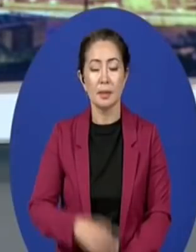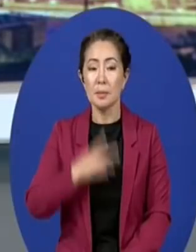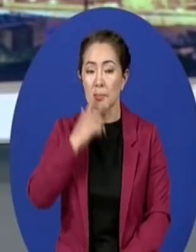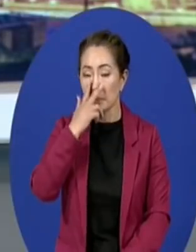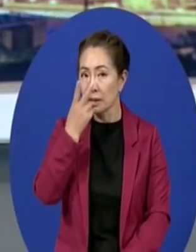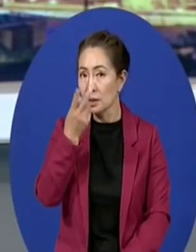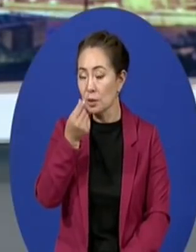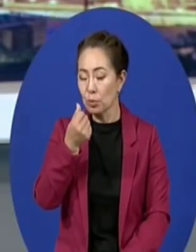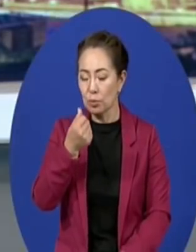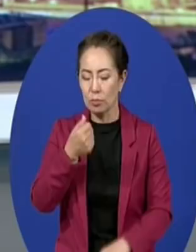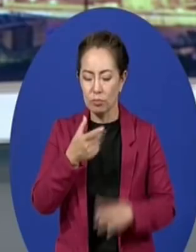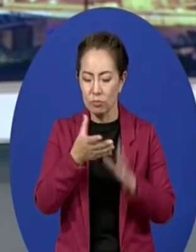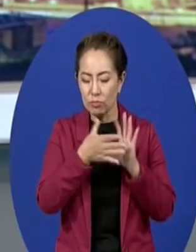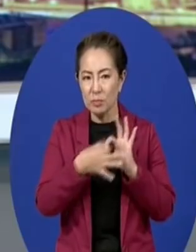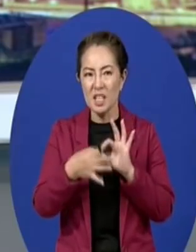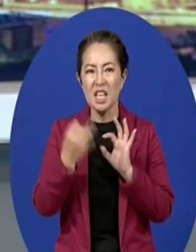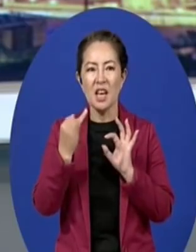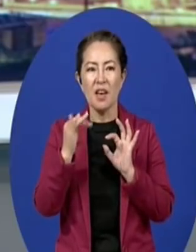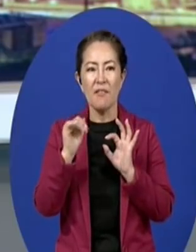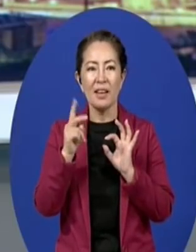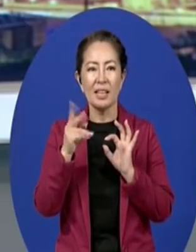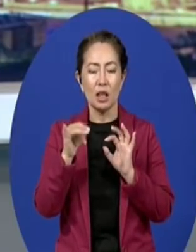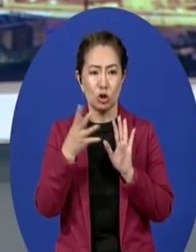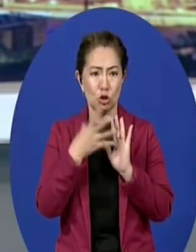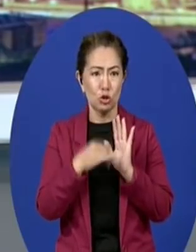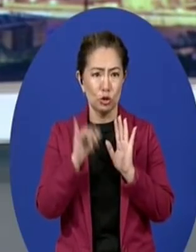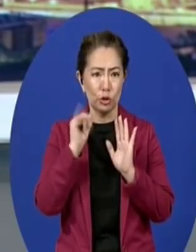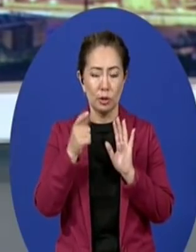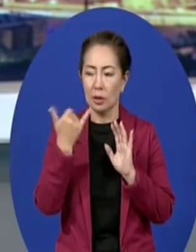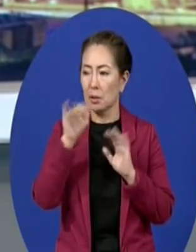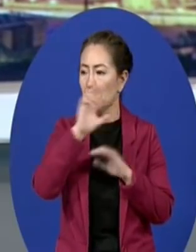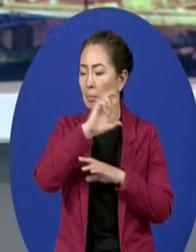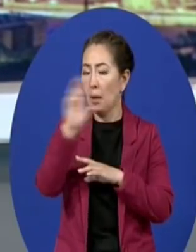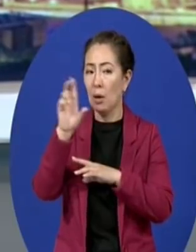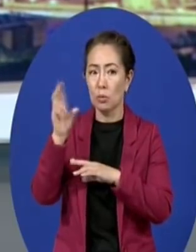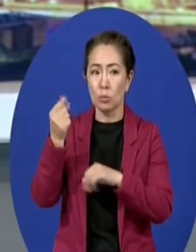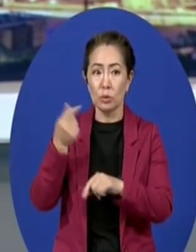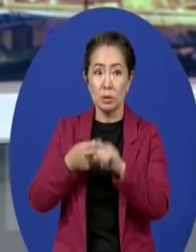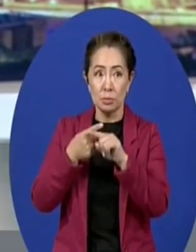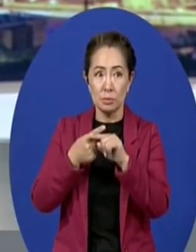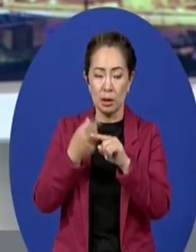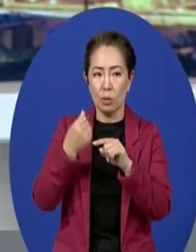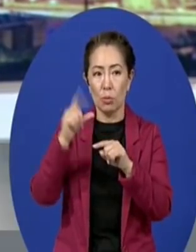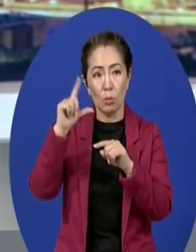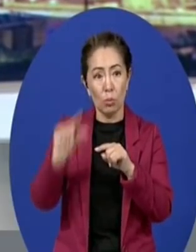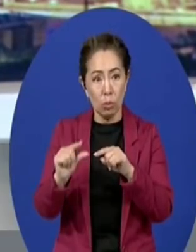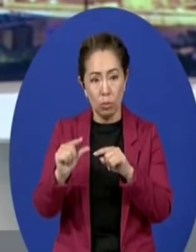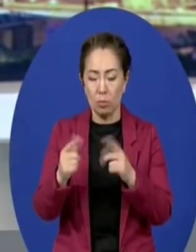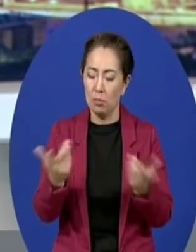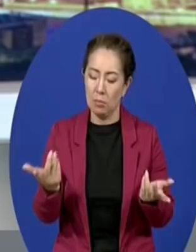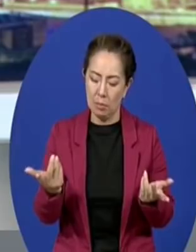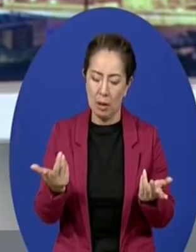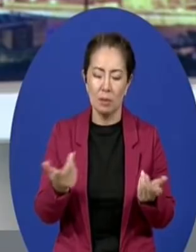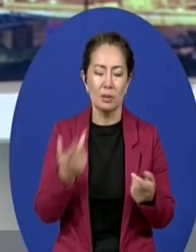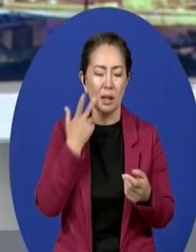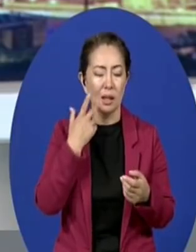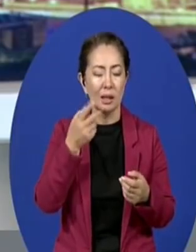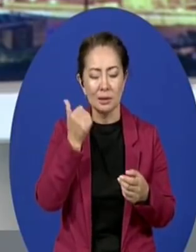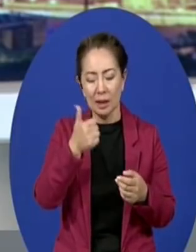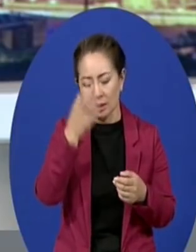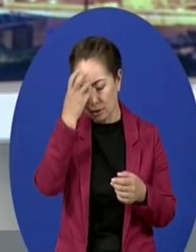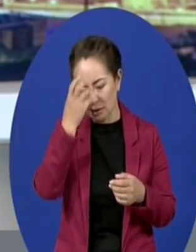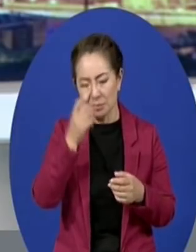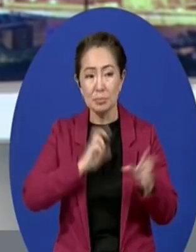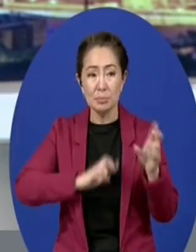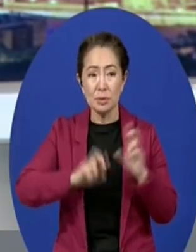Бензиний үн инфляцид шууд нөлөөлж эхэлсэн. Зарим аж ахуйн нэгжүүд үнэ нэмээд эхэлсэн байгаа. Гэхдээ буцаад буурах үед нь буулгадгүй. Тэгвэл үнийг сайн цэцэглэлтэй